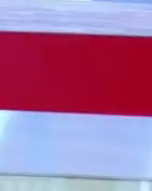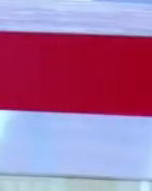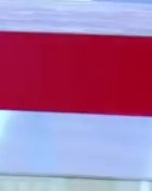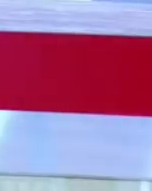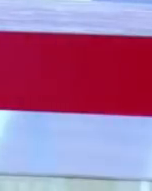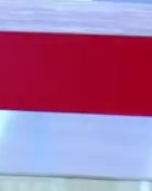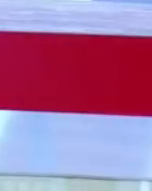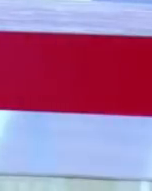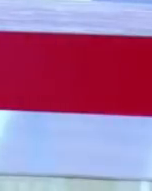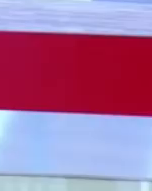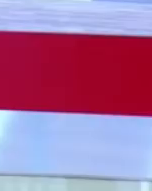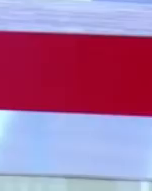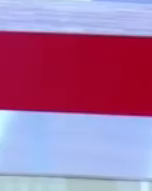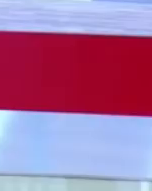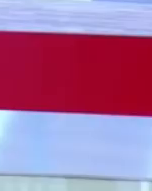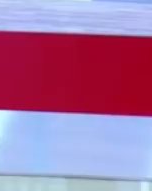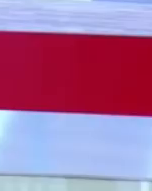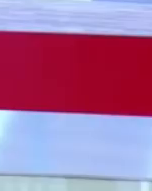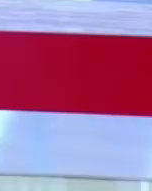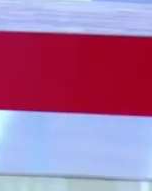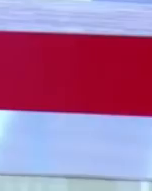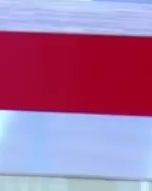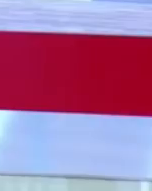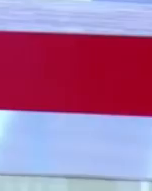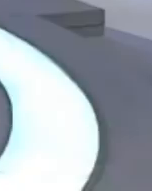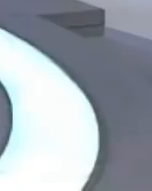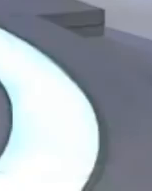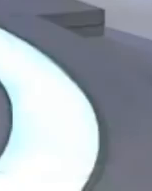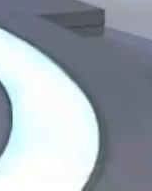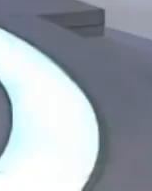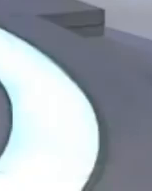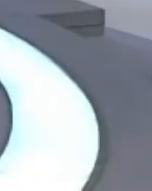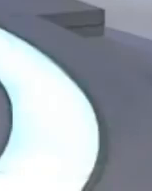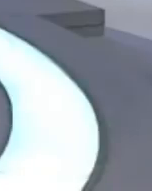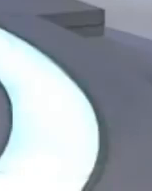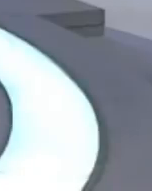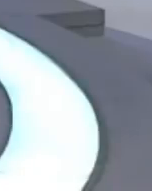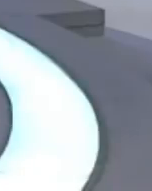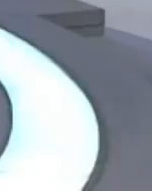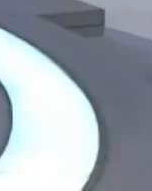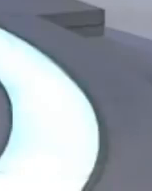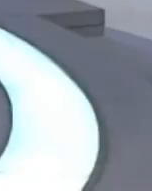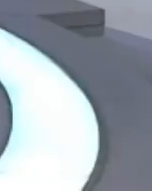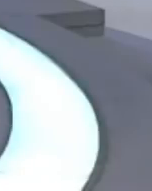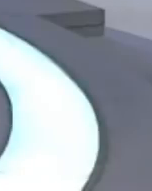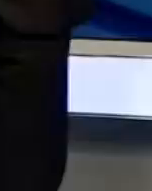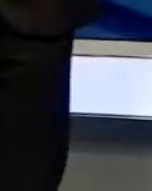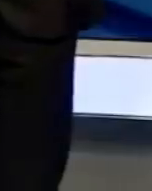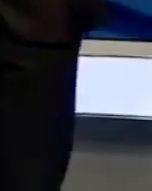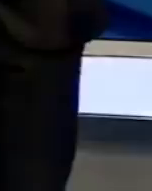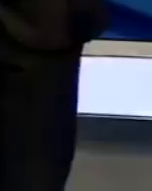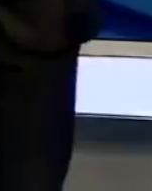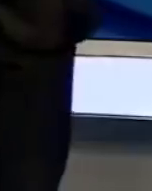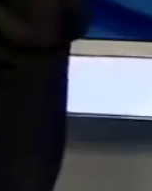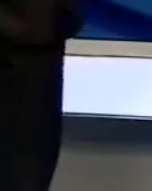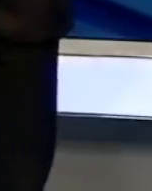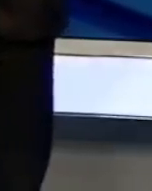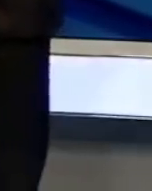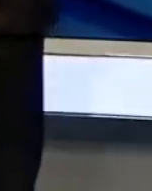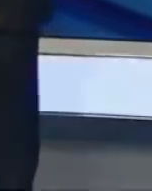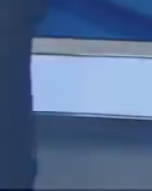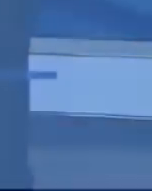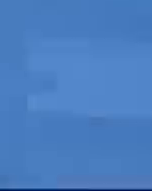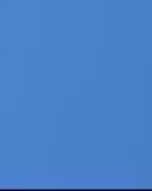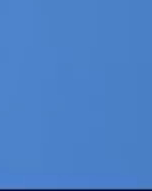хөргөлээ. Өргөжлөлөн та бүхэн спортын мэдээ хүл авна уу? Студид тууган байржилж байна. Орой мэд үргэ. За орой мэд үргэ. Үзэгчдээ орой мэд үргэд эхний мэдээлэл